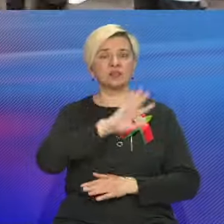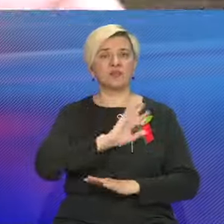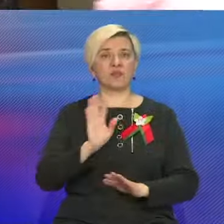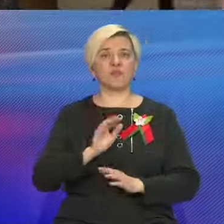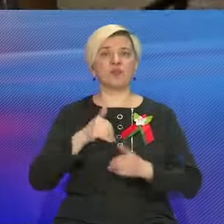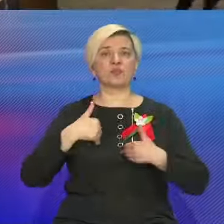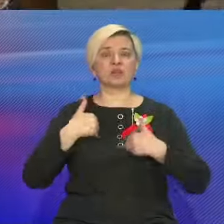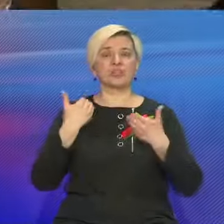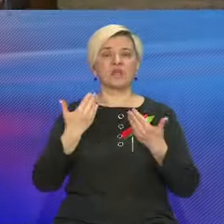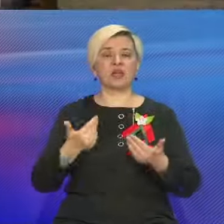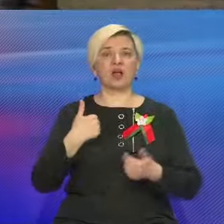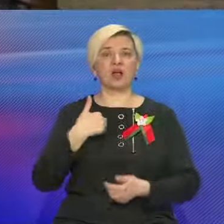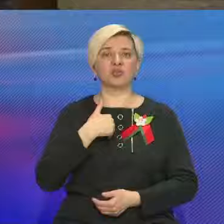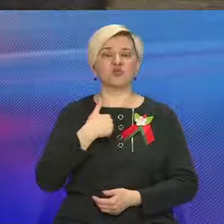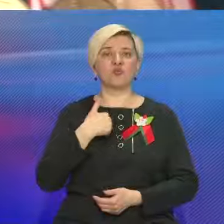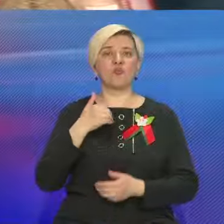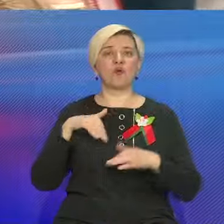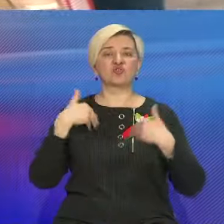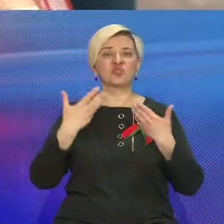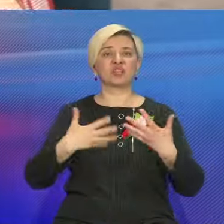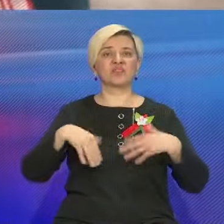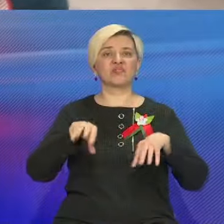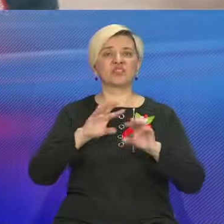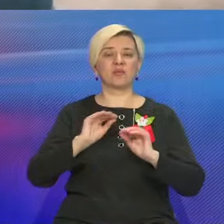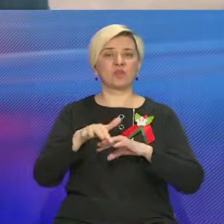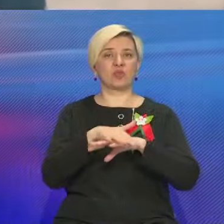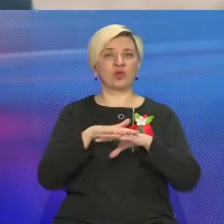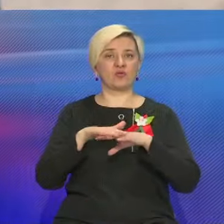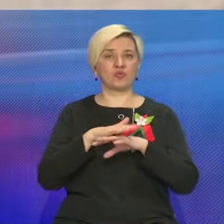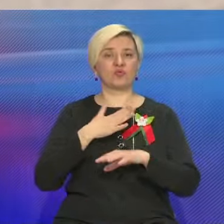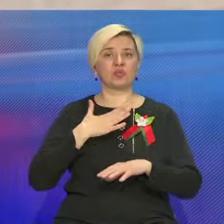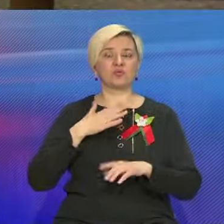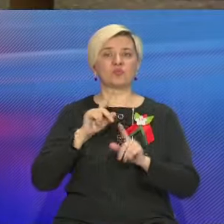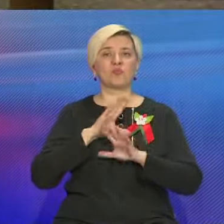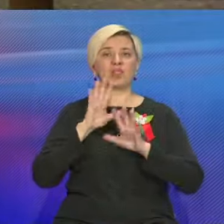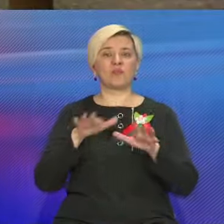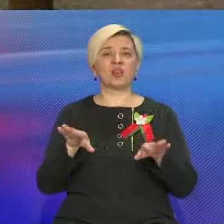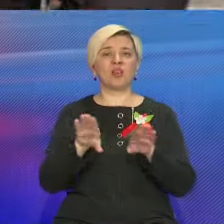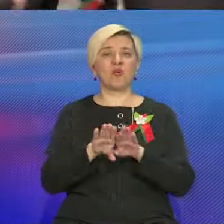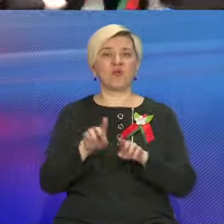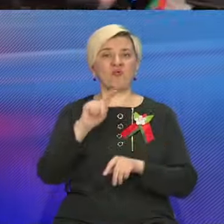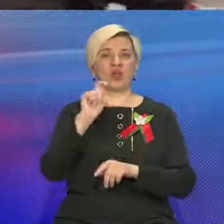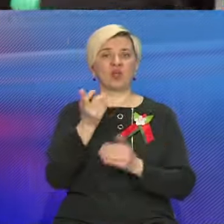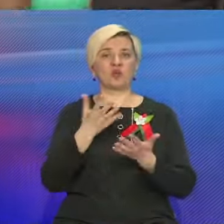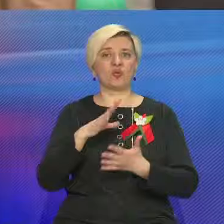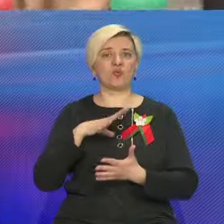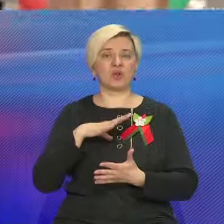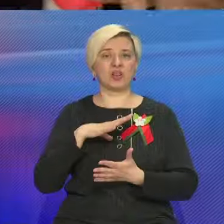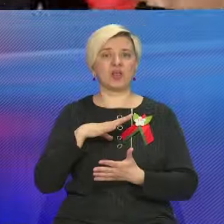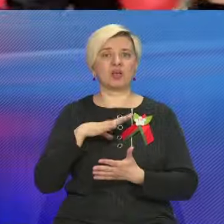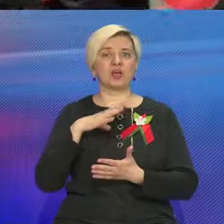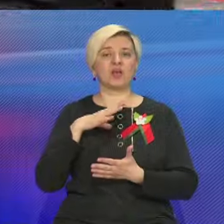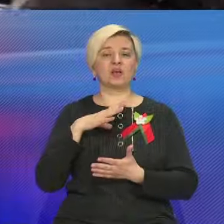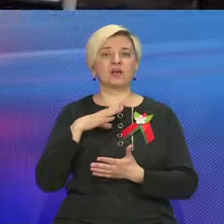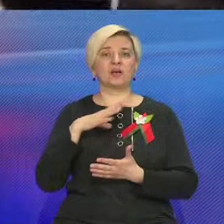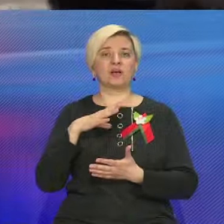поздравляют. Я хочу пожелать всему нашему народу, чтобы не было никогда такой войны, которая была. 11